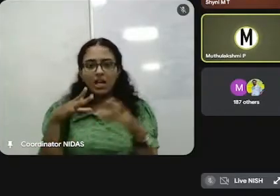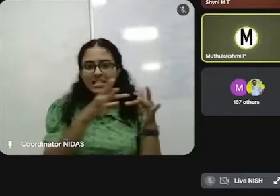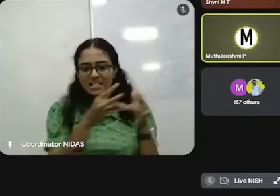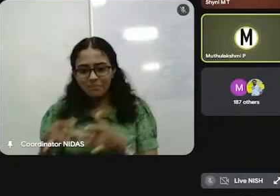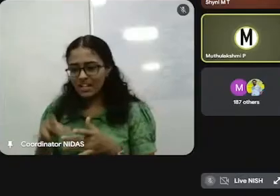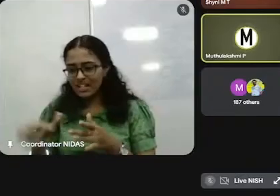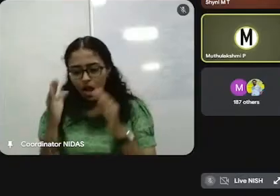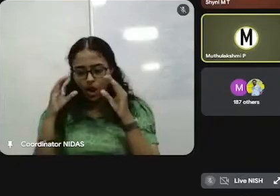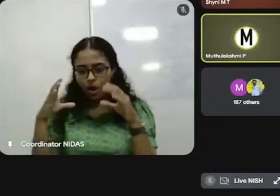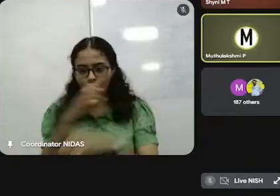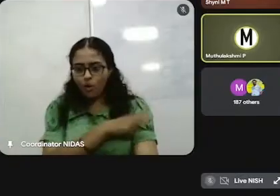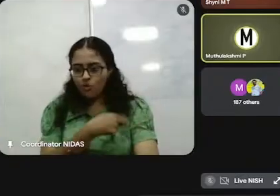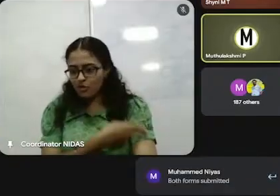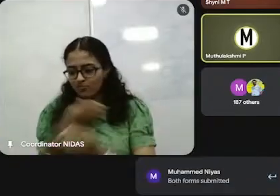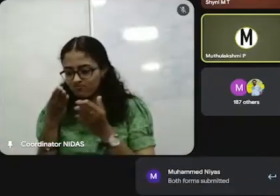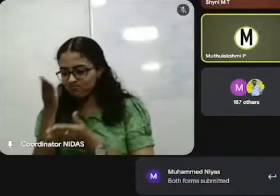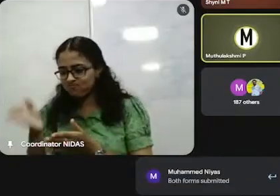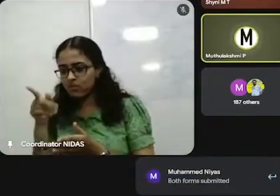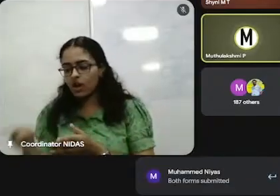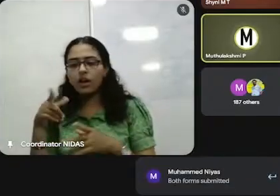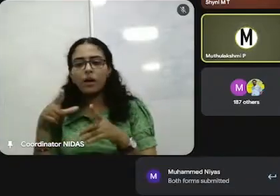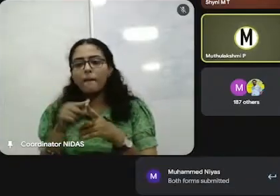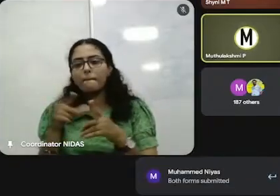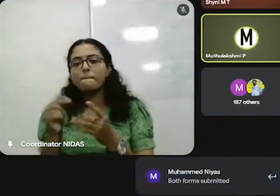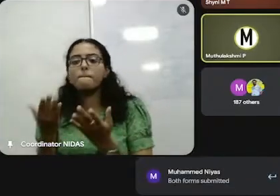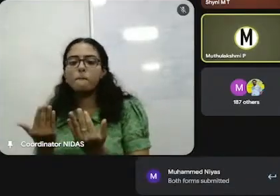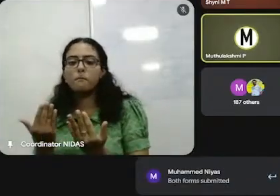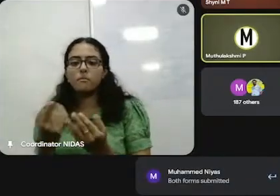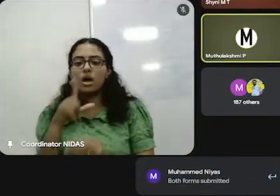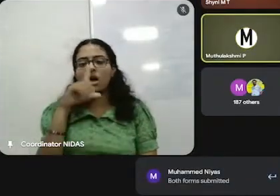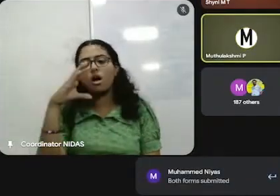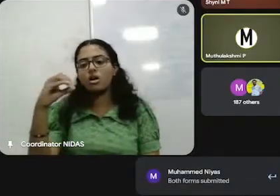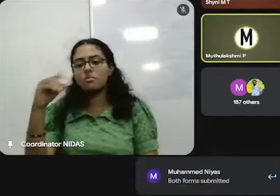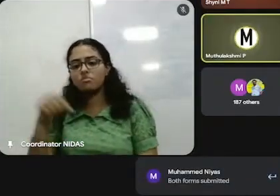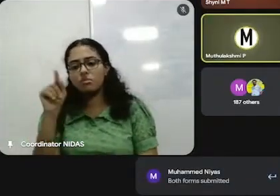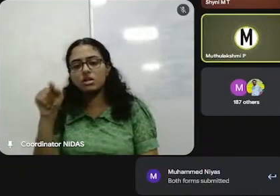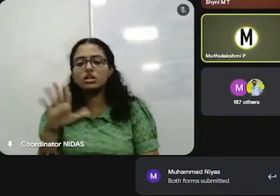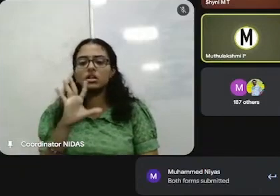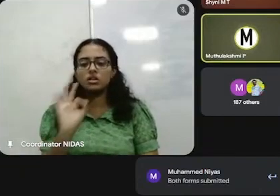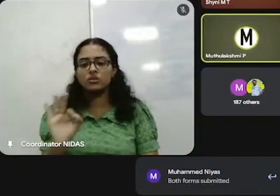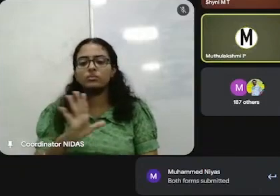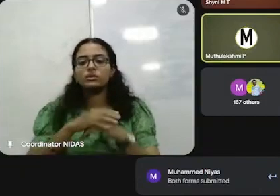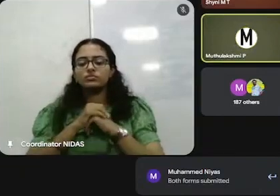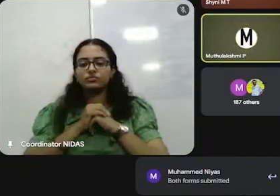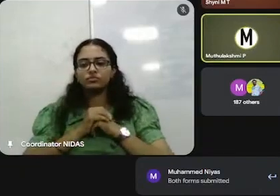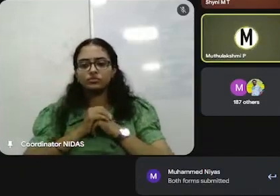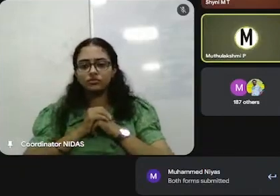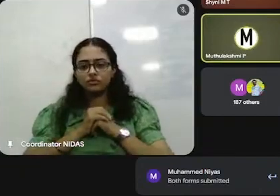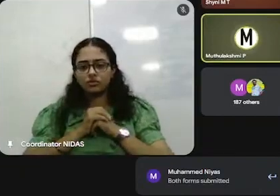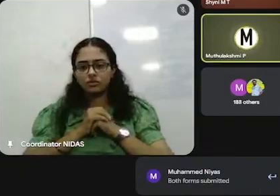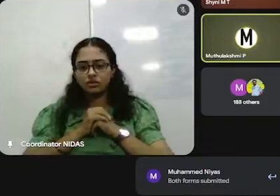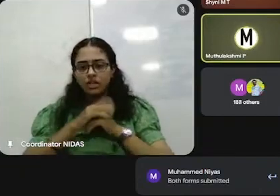അല്ല ഹോസ്പിറ്റലിലെയോ എത്തുമെങ്കിൽ recovery is 100% assured. Hope I answered most of the questions. If